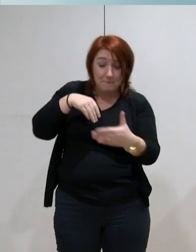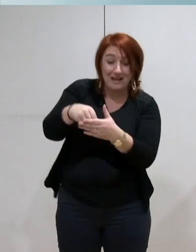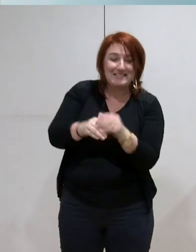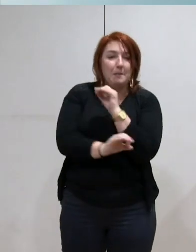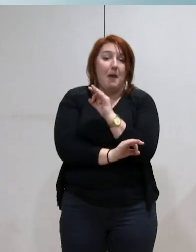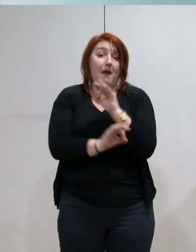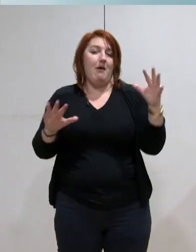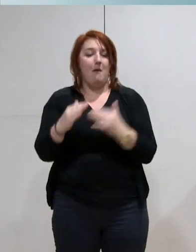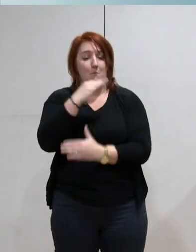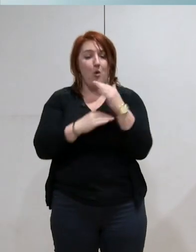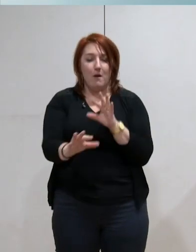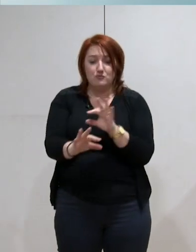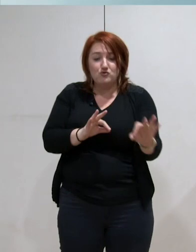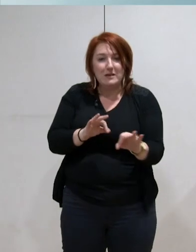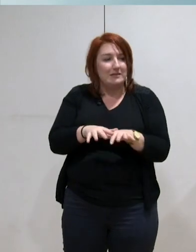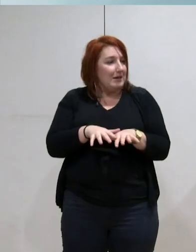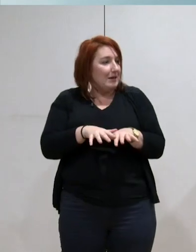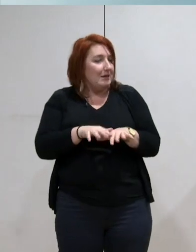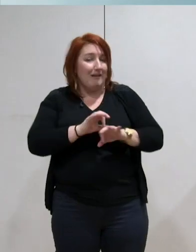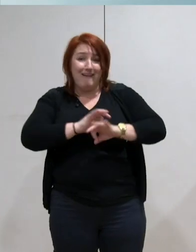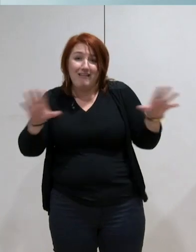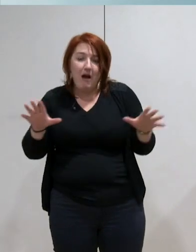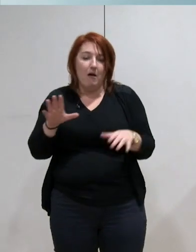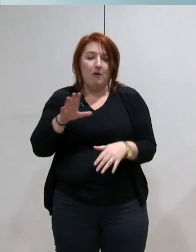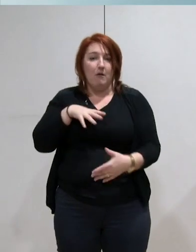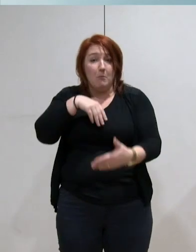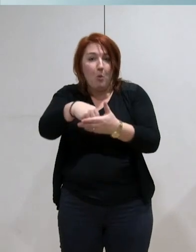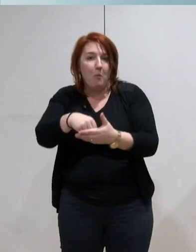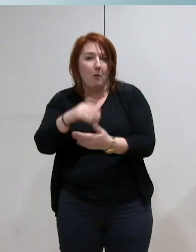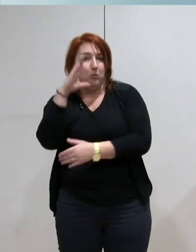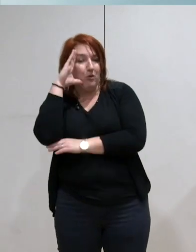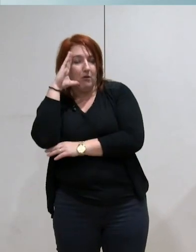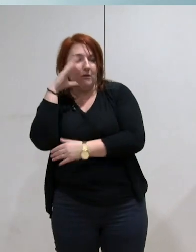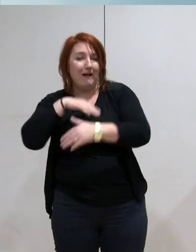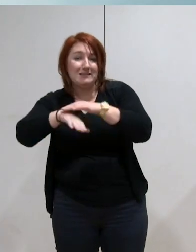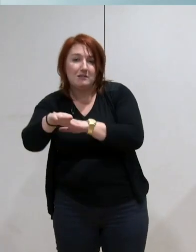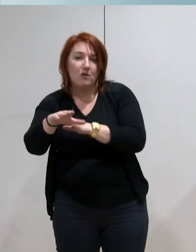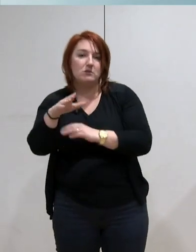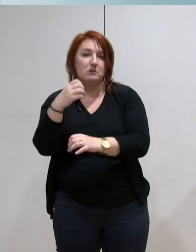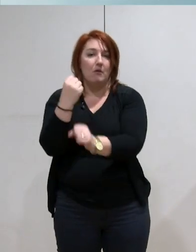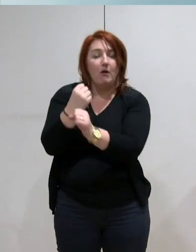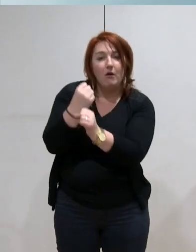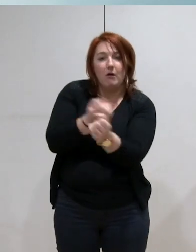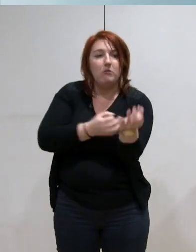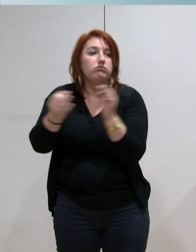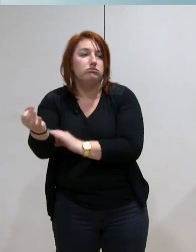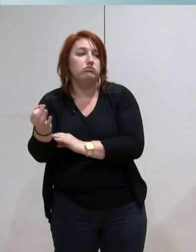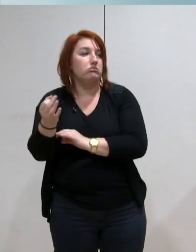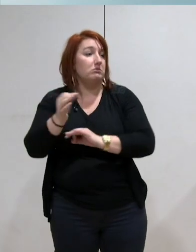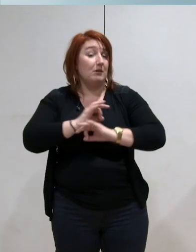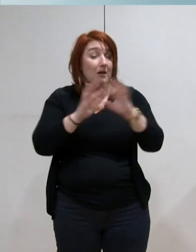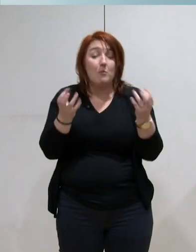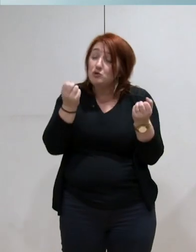programmation la diffusion et les temps de résidence aucun élu et je sais que ça en gênera beaucoup aucun ne